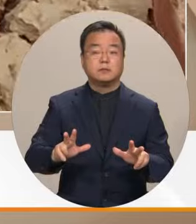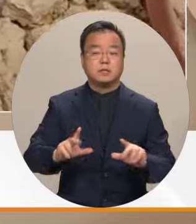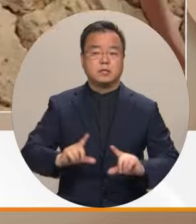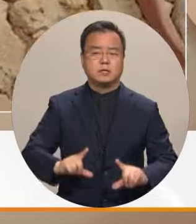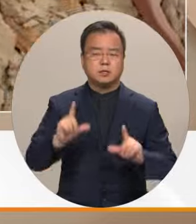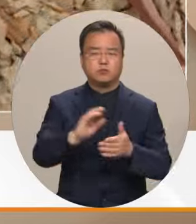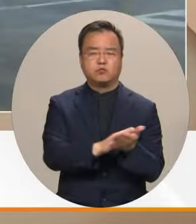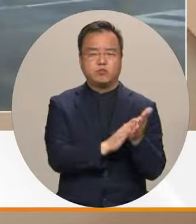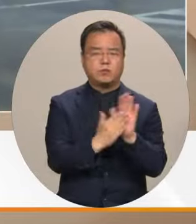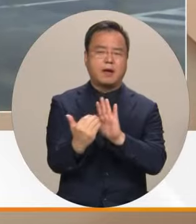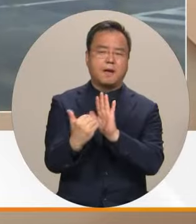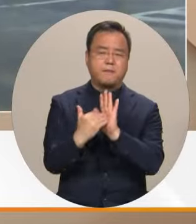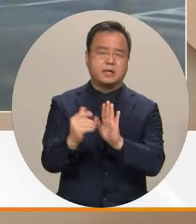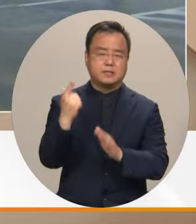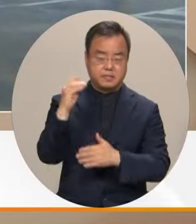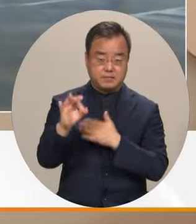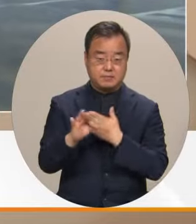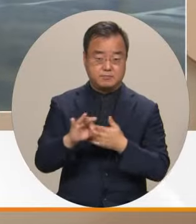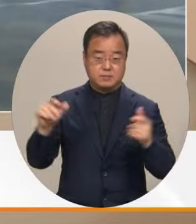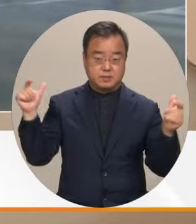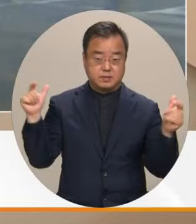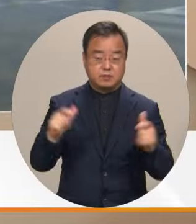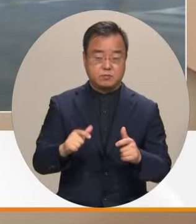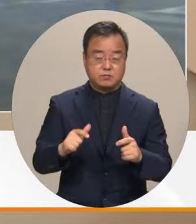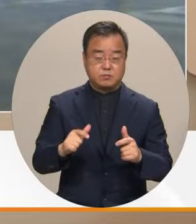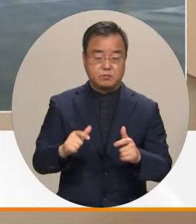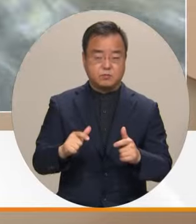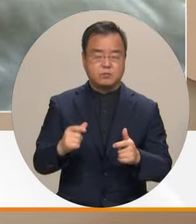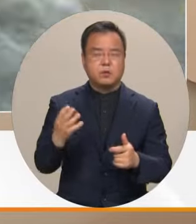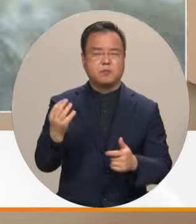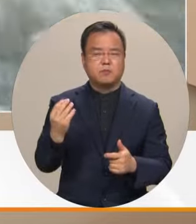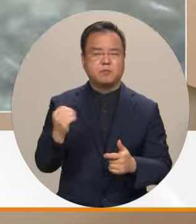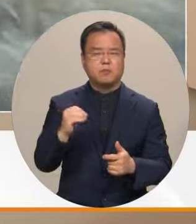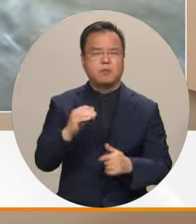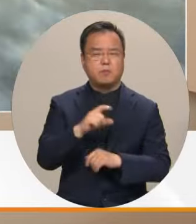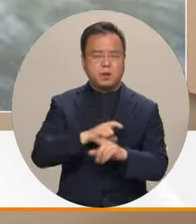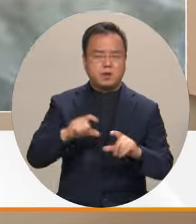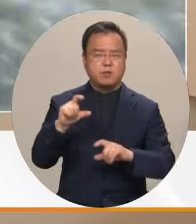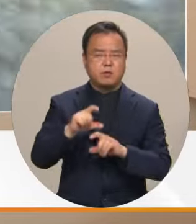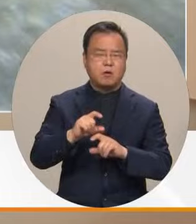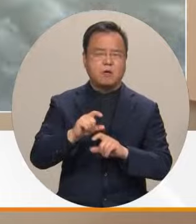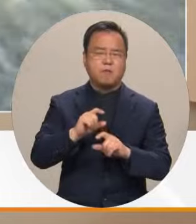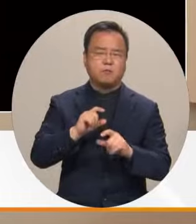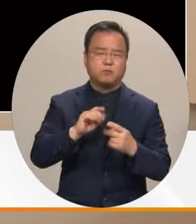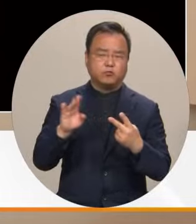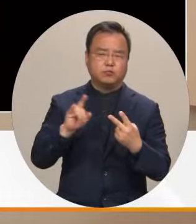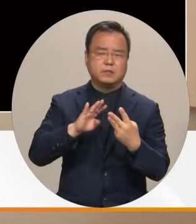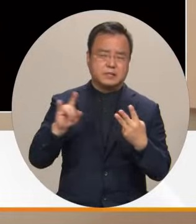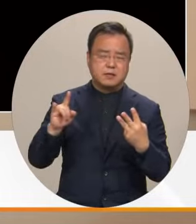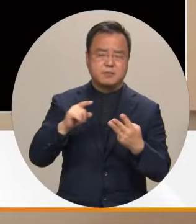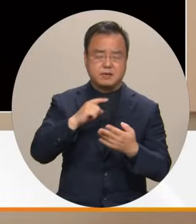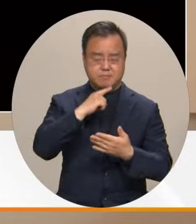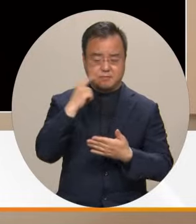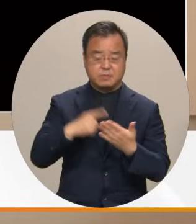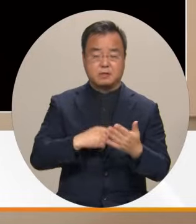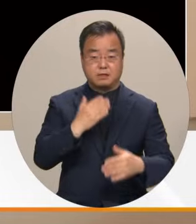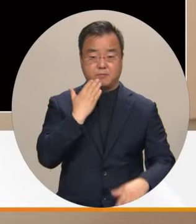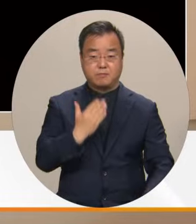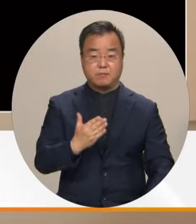지금조치를취하지않으면,피해감소비용 보다몇배나더큰손해를입게될것입니다 .정부